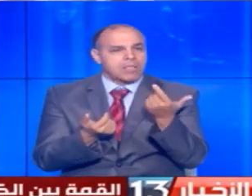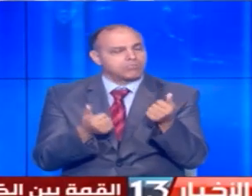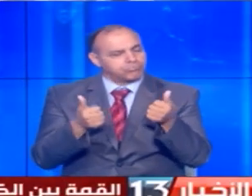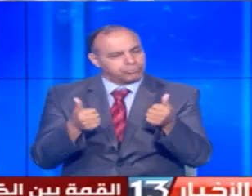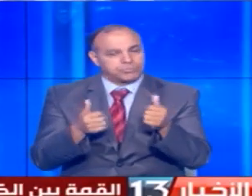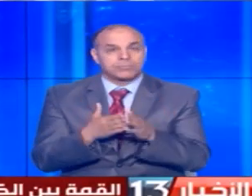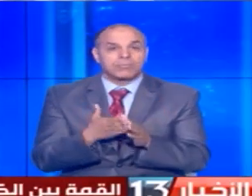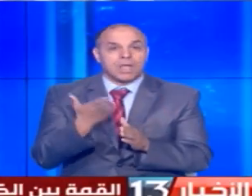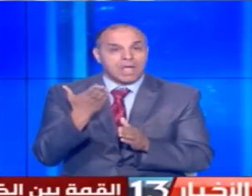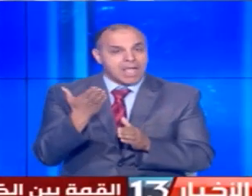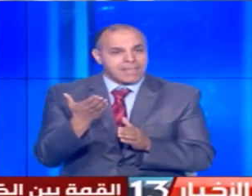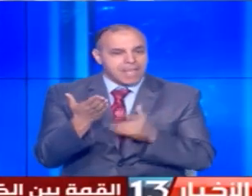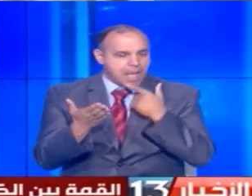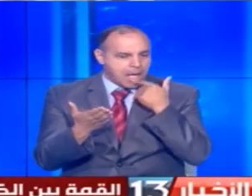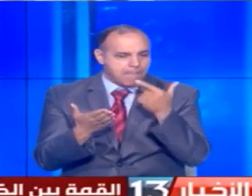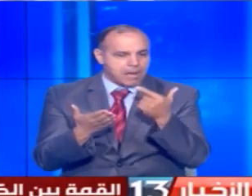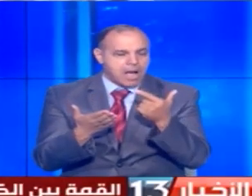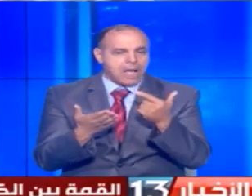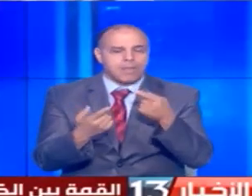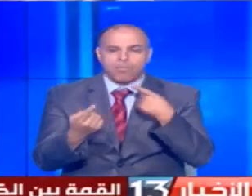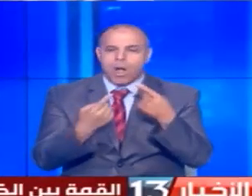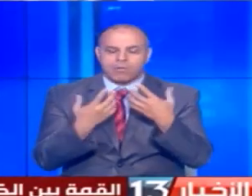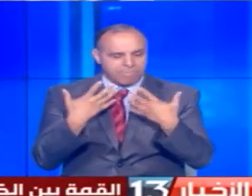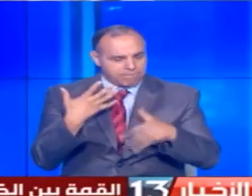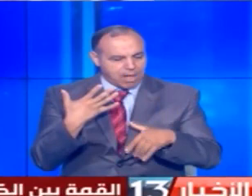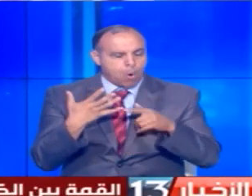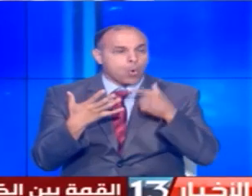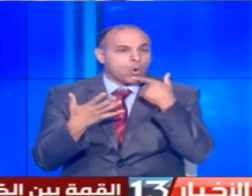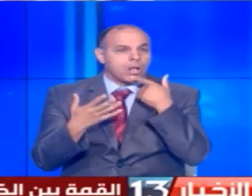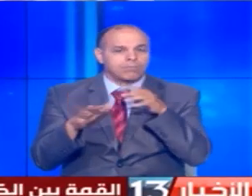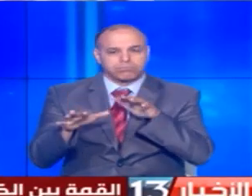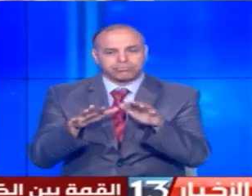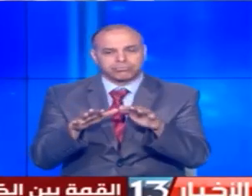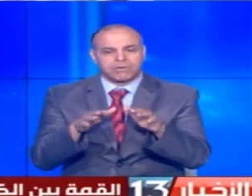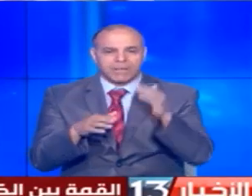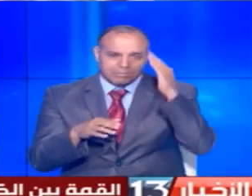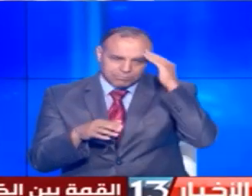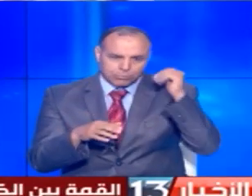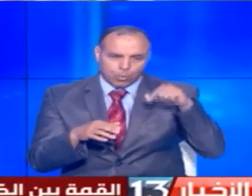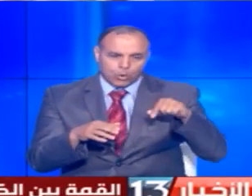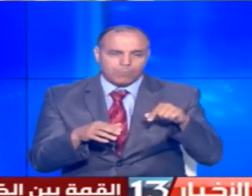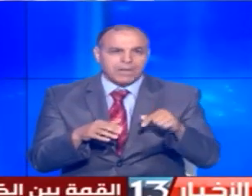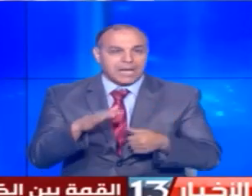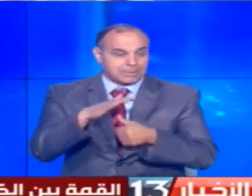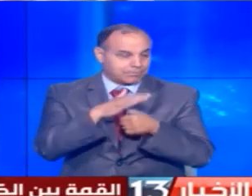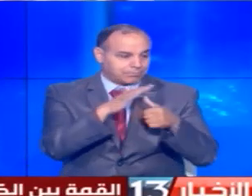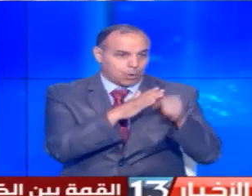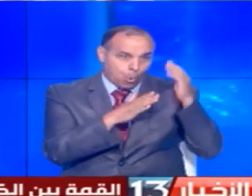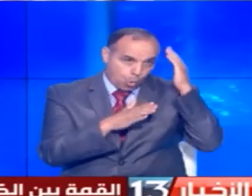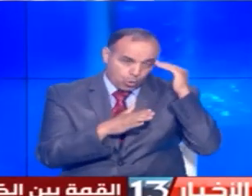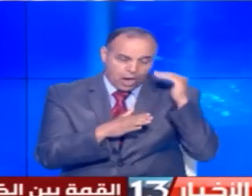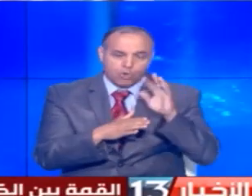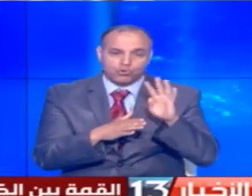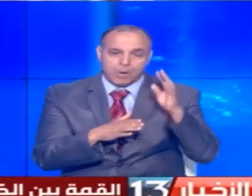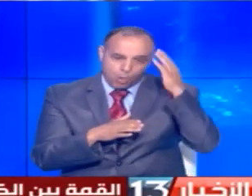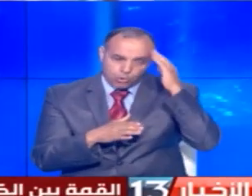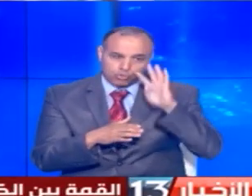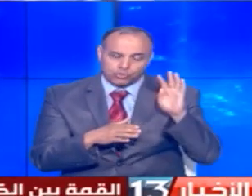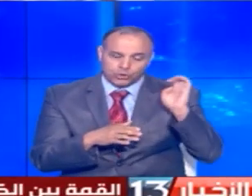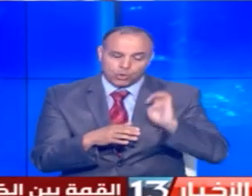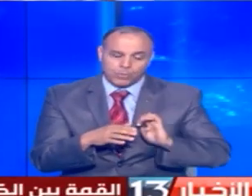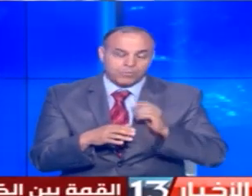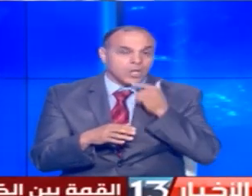مناسبة. يأتي ذلك في أعقاب المحادثات التي جرت في بيونغ يانغ بين الزعيمين الكوري الشمالي والكوري